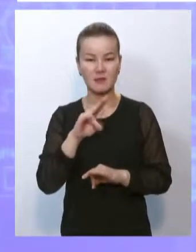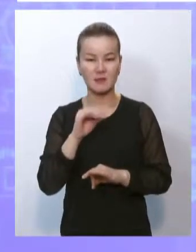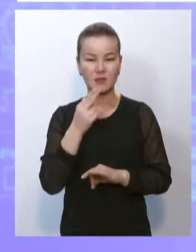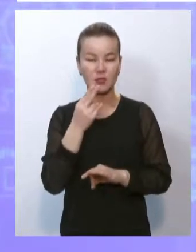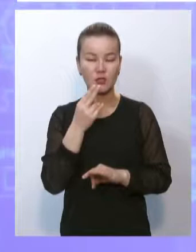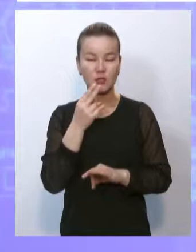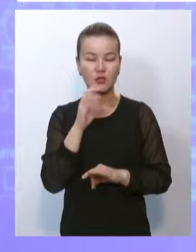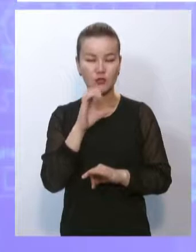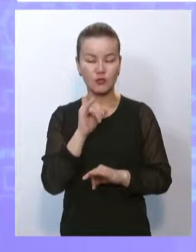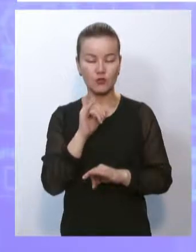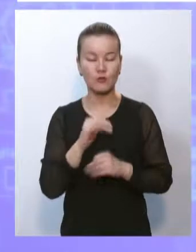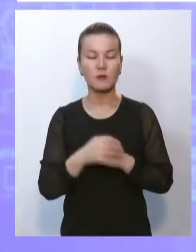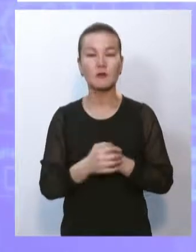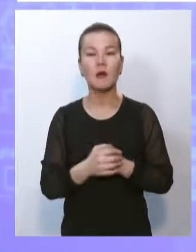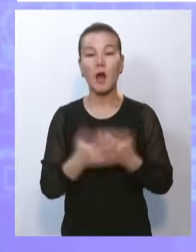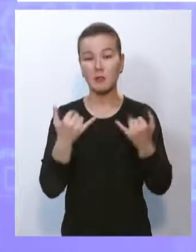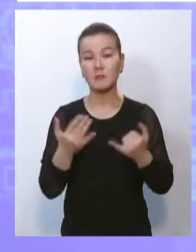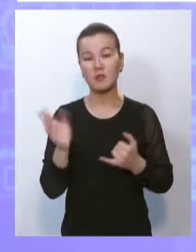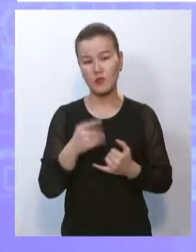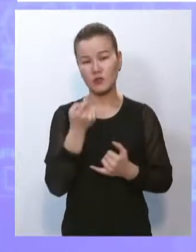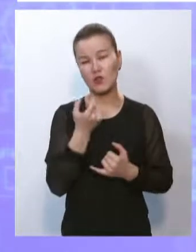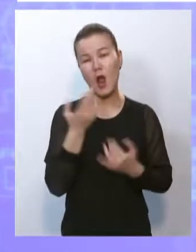теперь давайте отдохнем